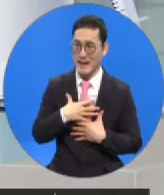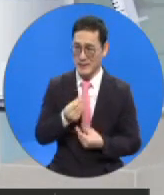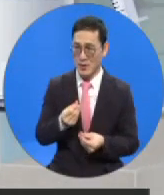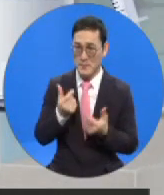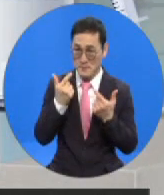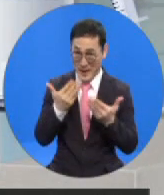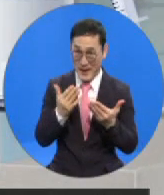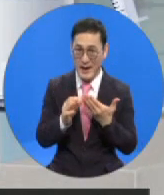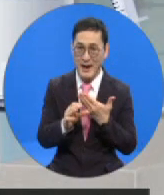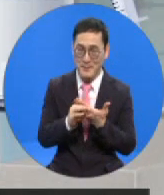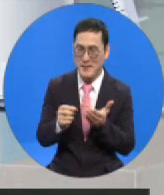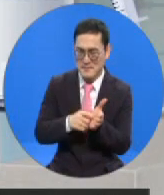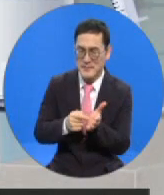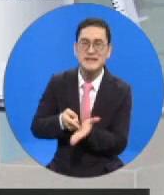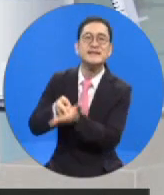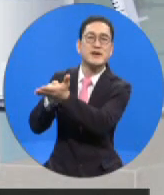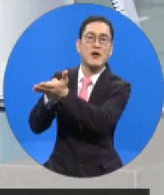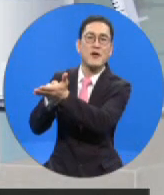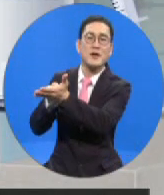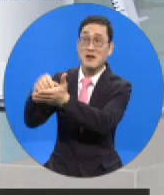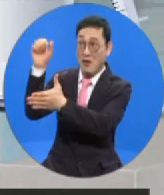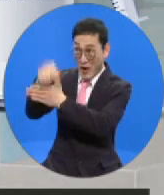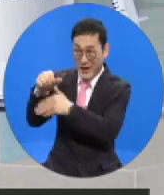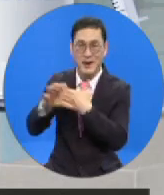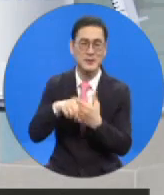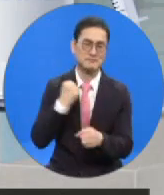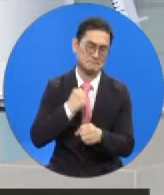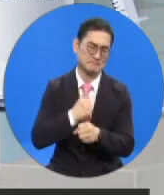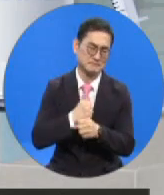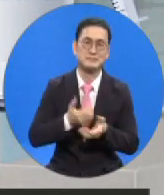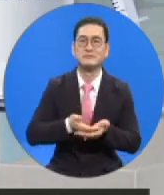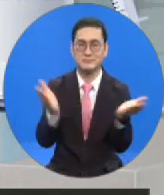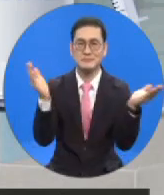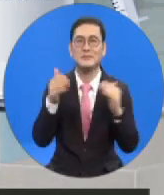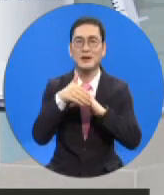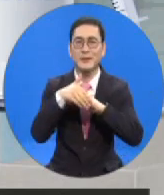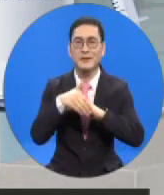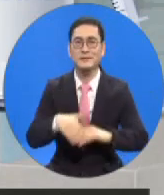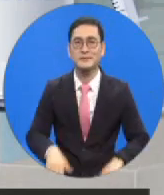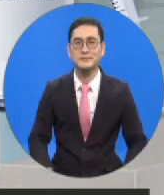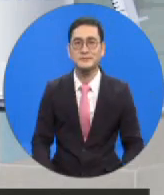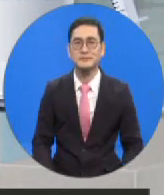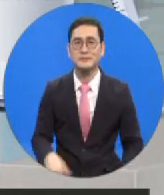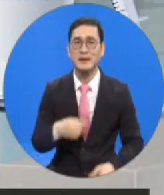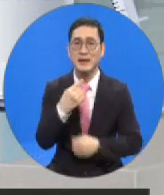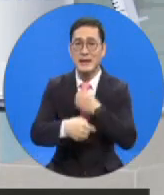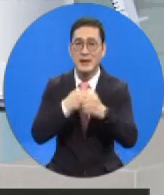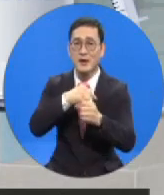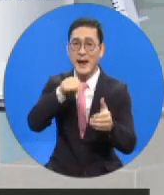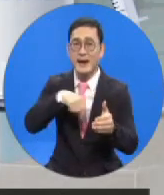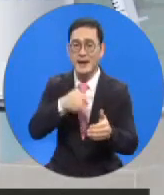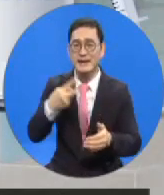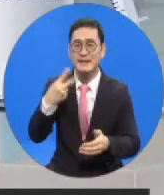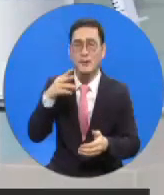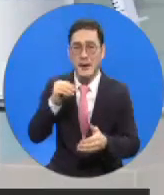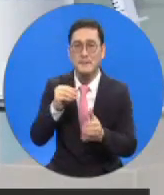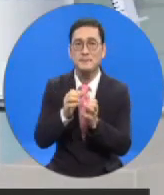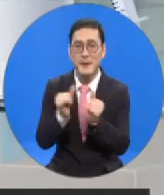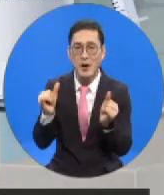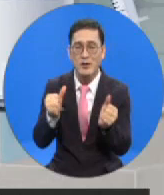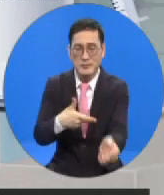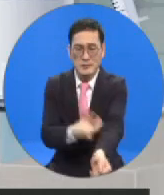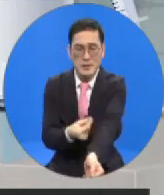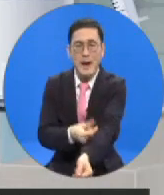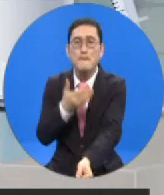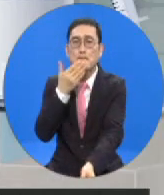계획이다. 그렇다면 백신 공급까지 머지않았다는 얘기가 되고요. 연내에 2천만 명분 생산도